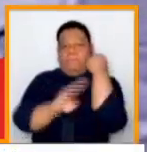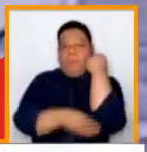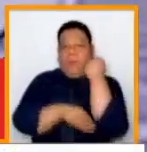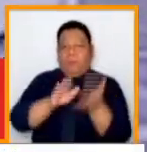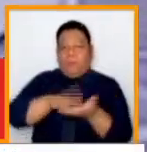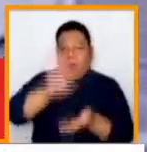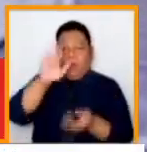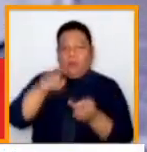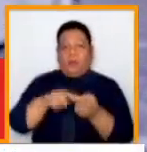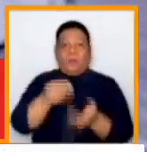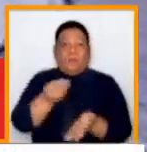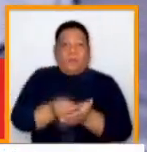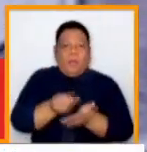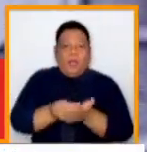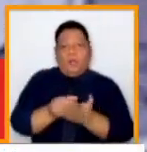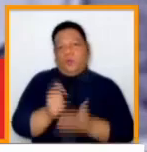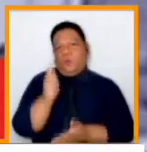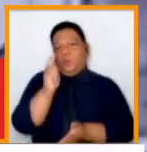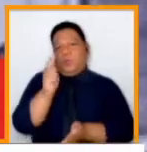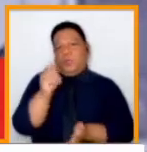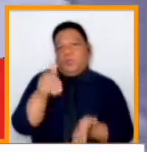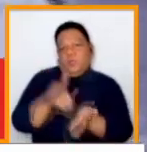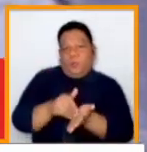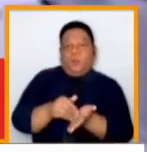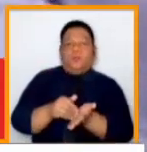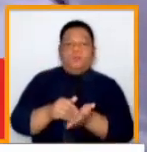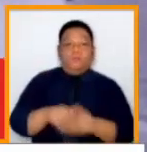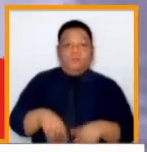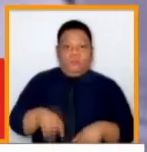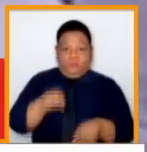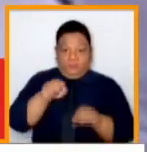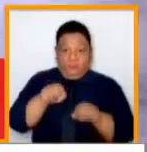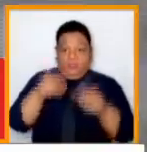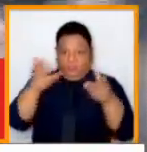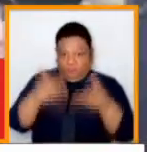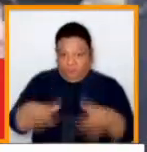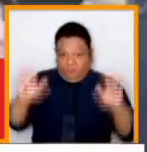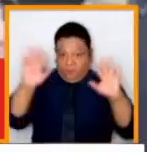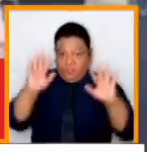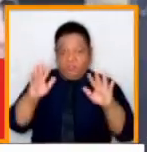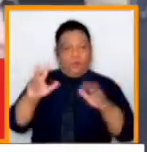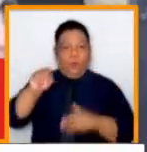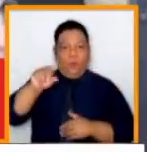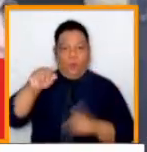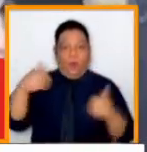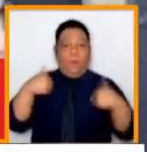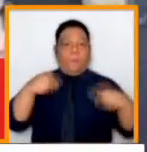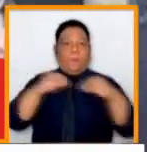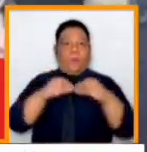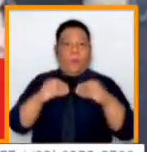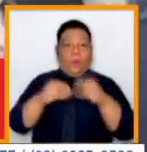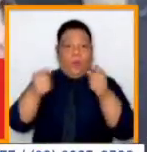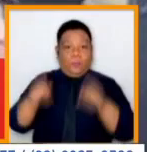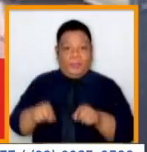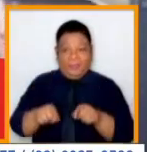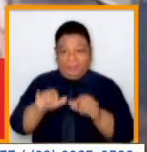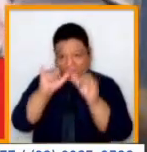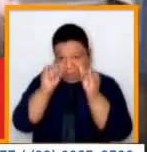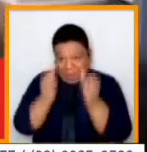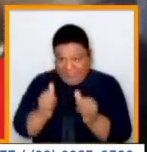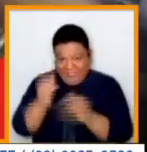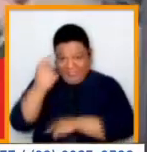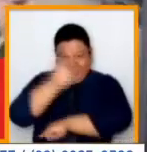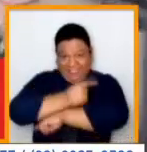20,000 pesos. Pero hindi pa pala doon natapos ang modus ng grupo. Dahil nung araw din yun, tatlong oras lang ang